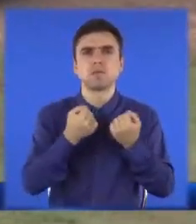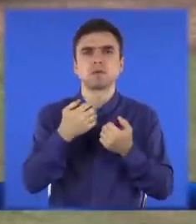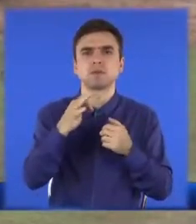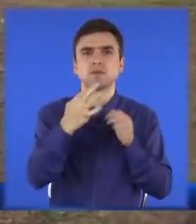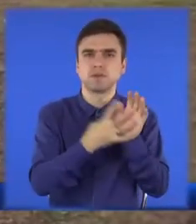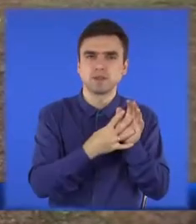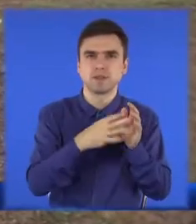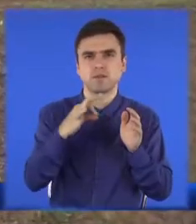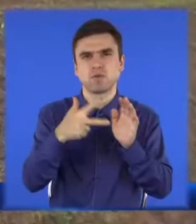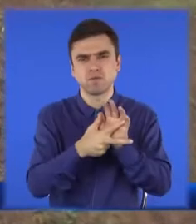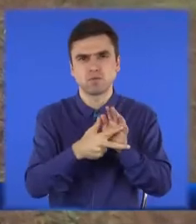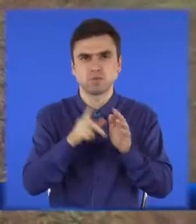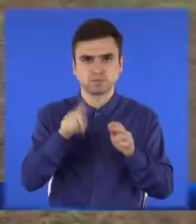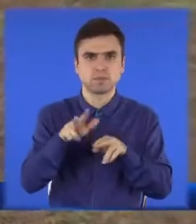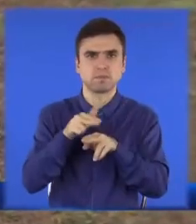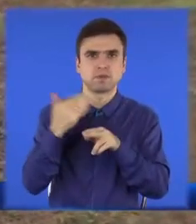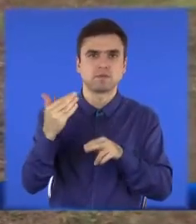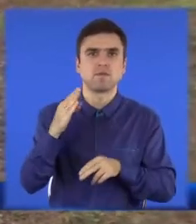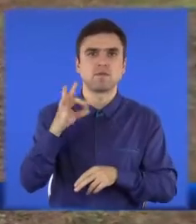поліцейська «Волга».